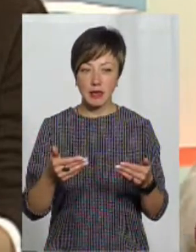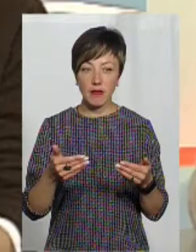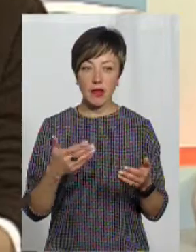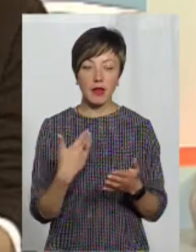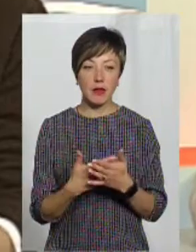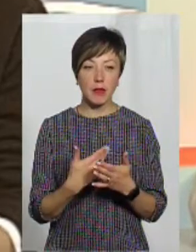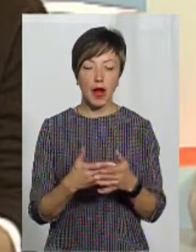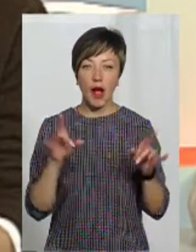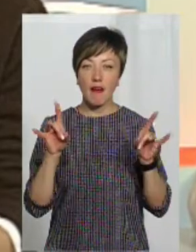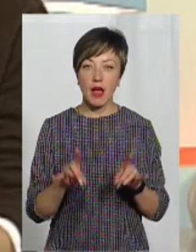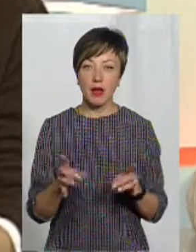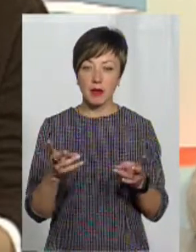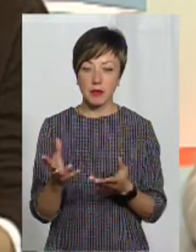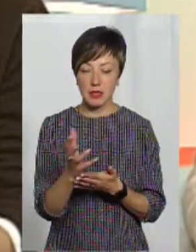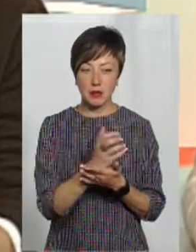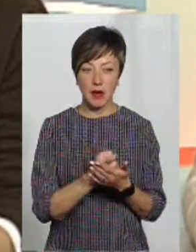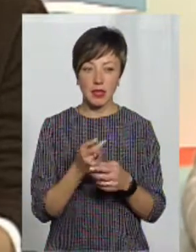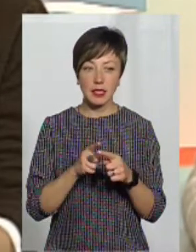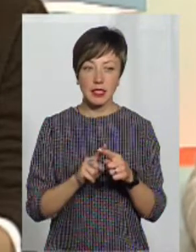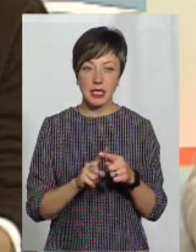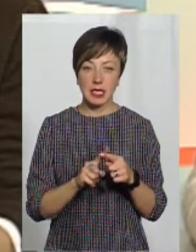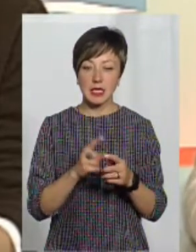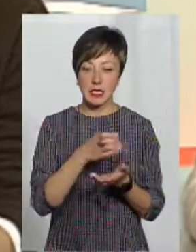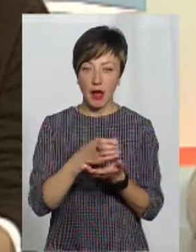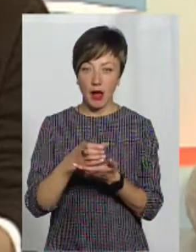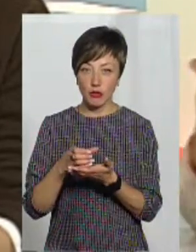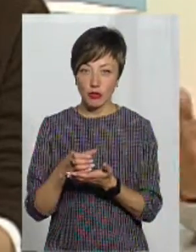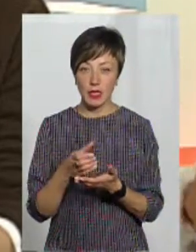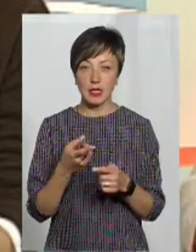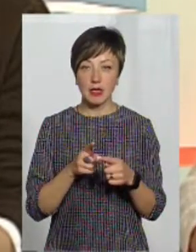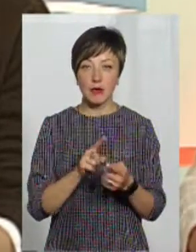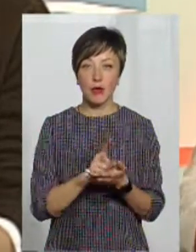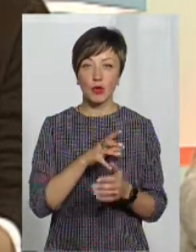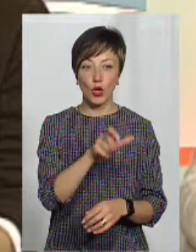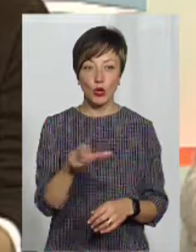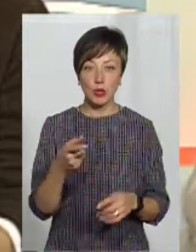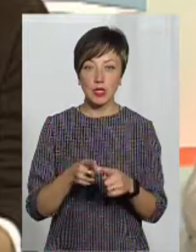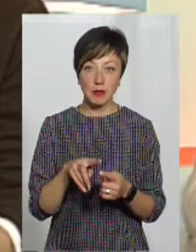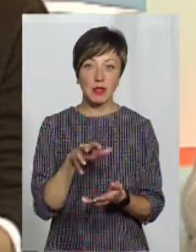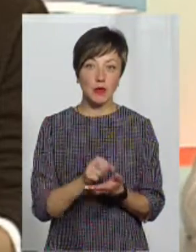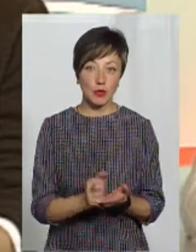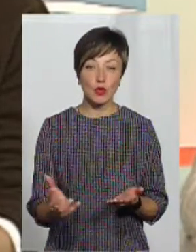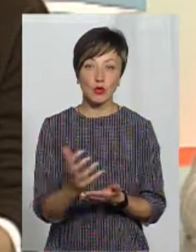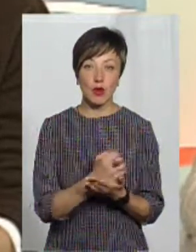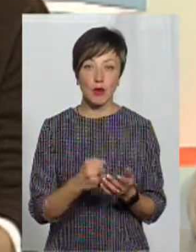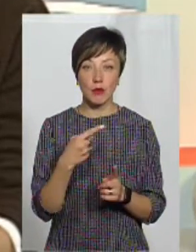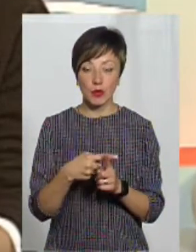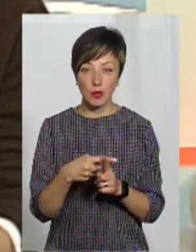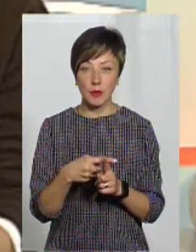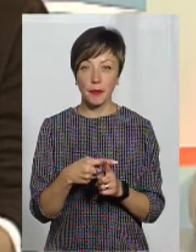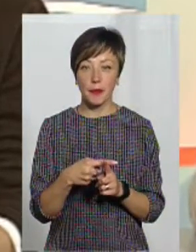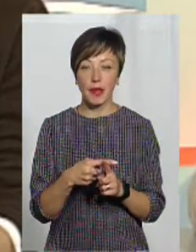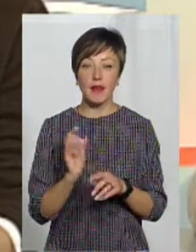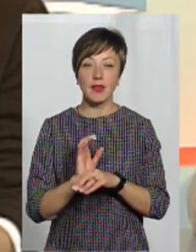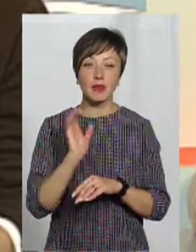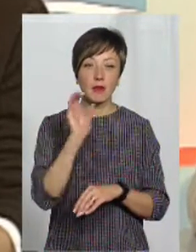що, наприклад, кав'ярні треба зібрати ці стаканчики якимось чином. Тобто це мають бути люди, які цим займуться, цим збором, і плюс